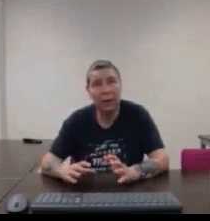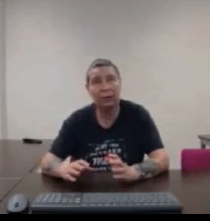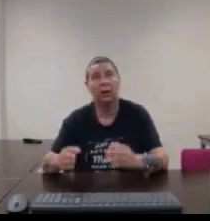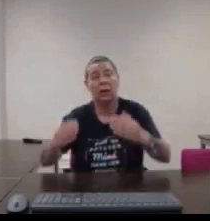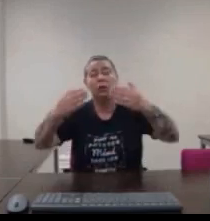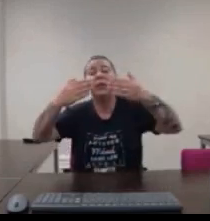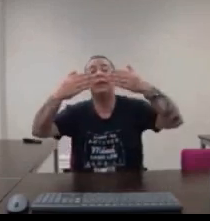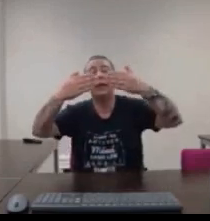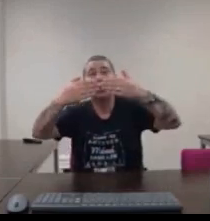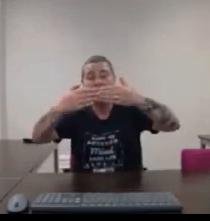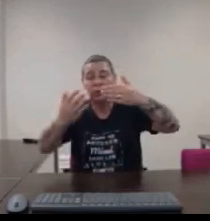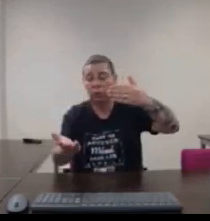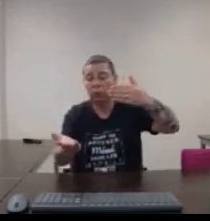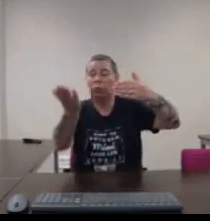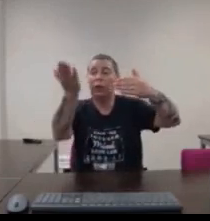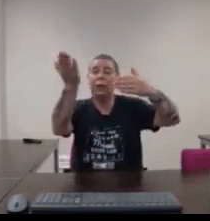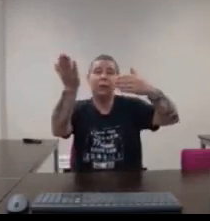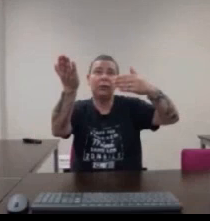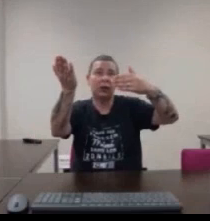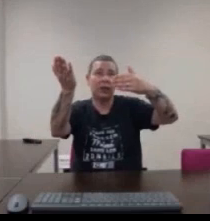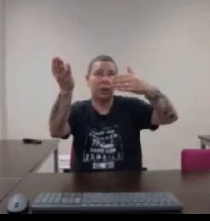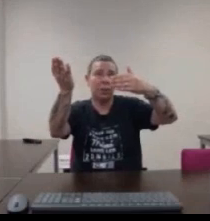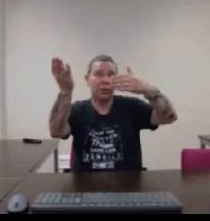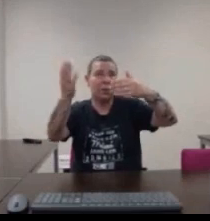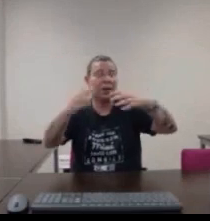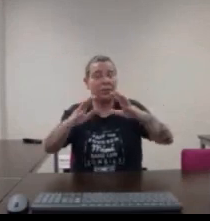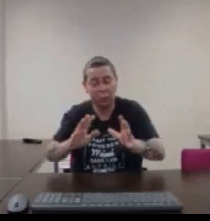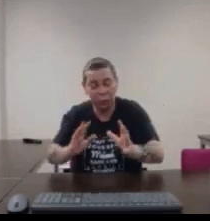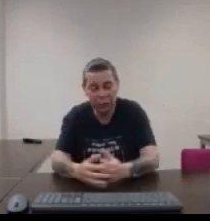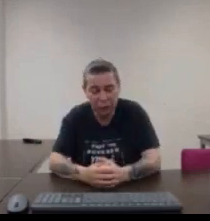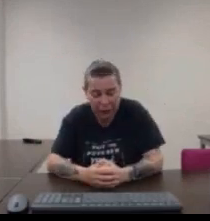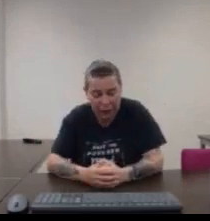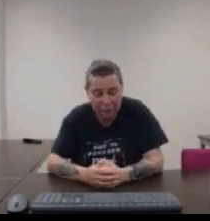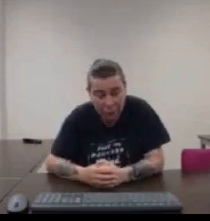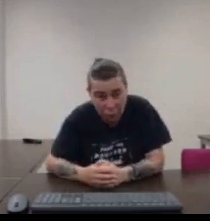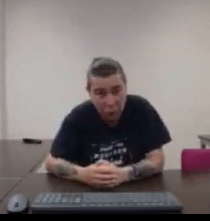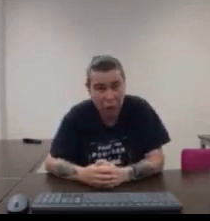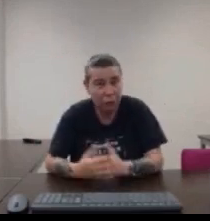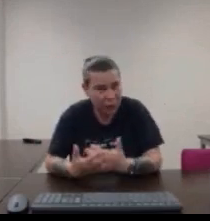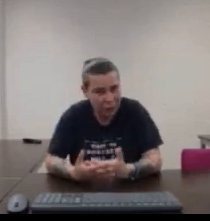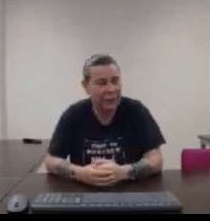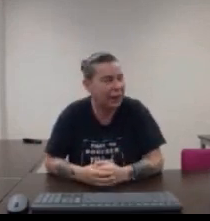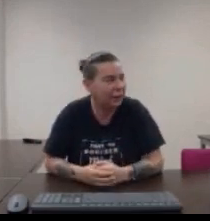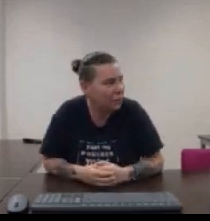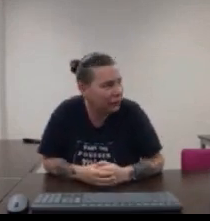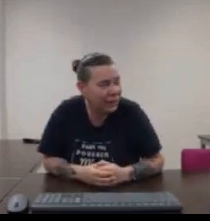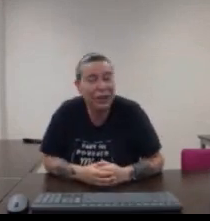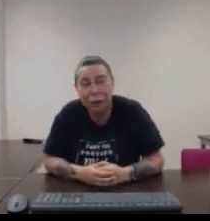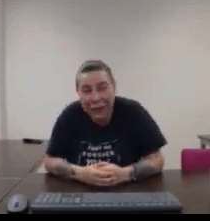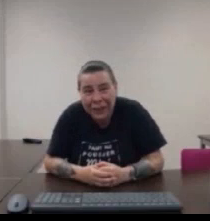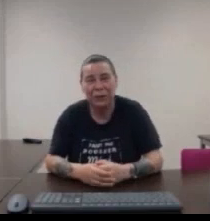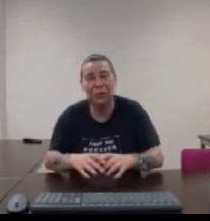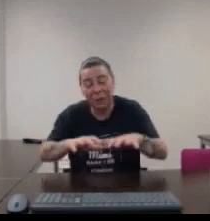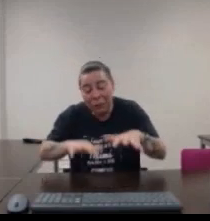vous permette de les accoler, donc de surélever votre ordinateur portable. Et ça, à mon avis, vous faites ça parce que vous n'avez pas de clavier déporté